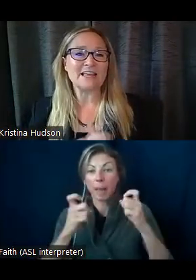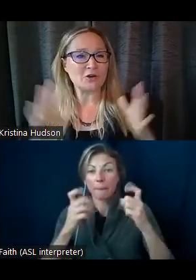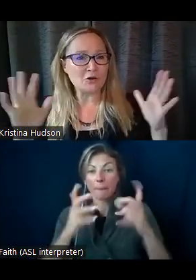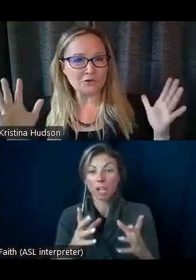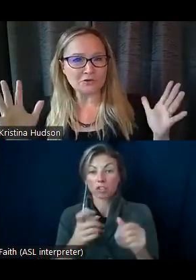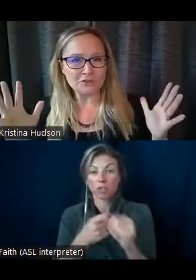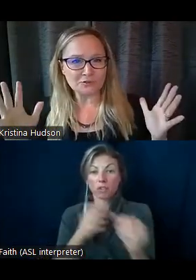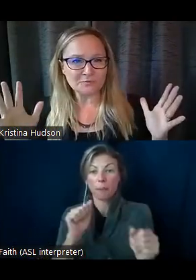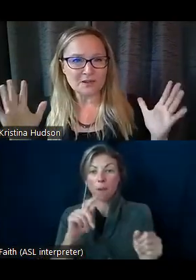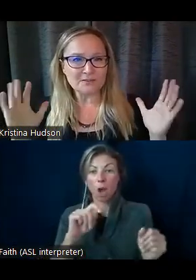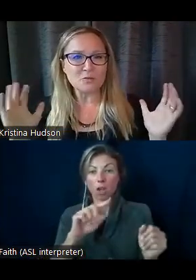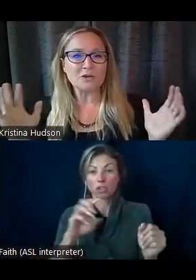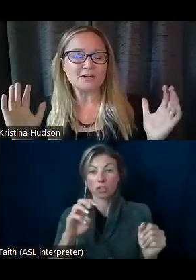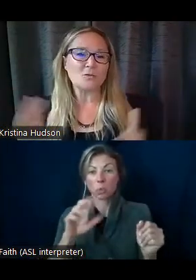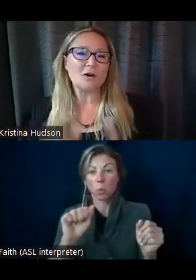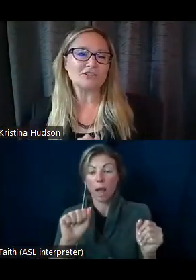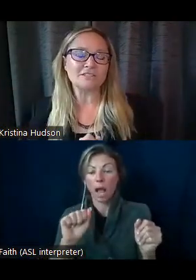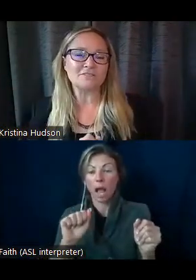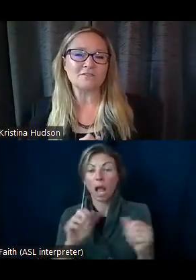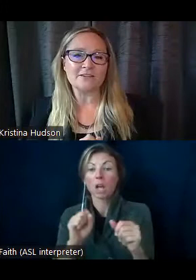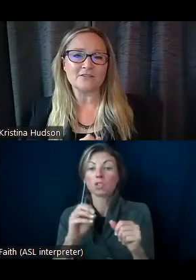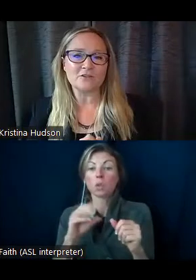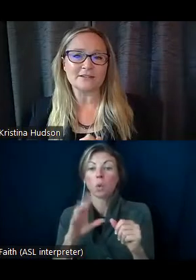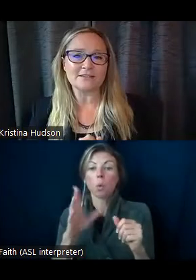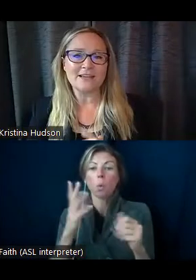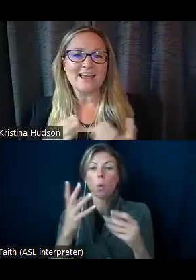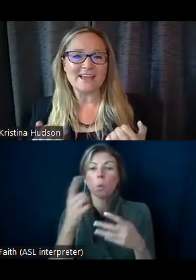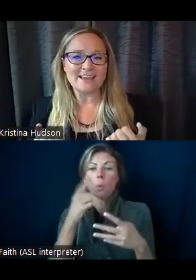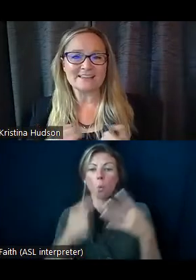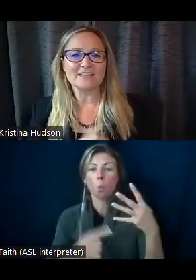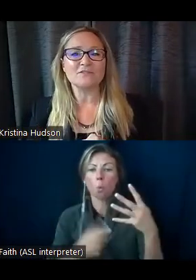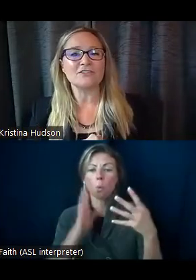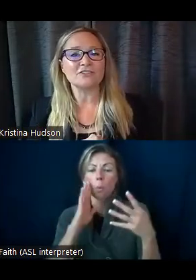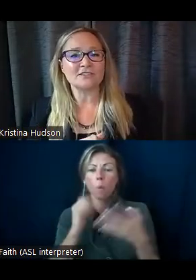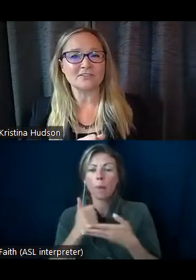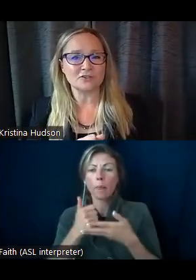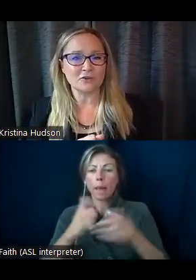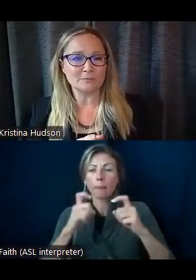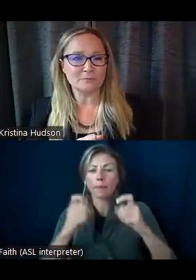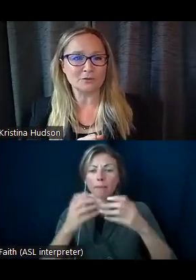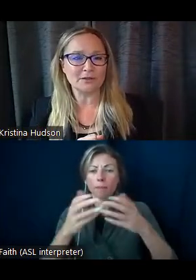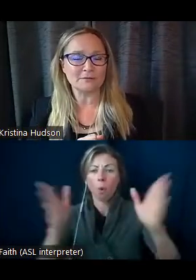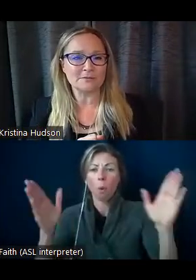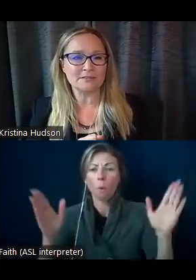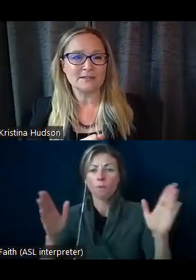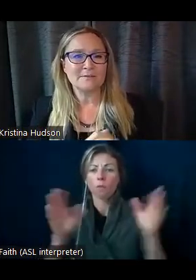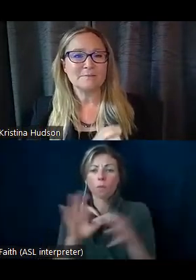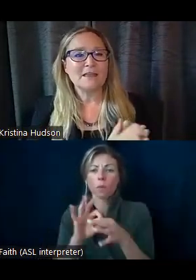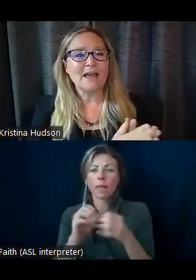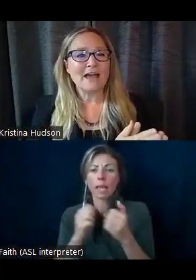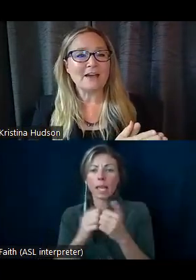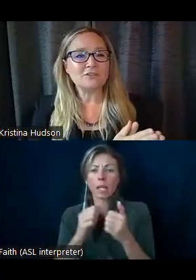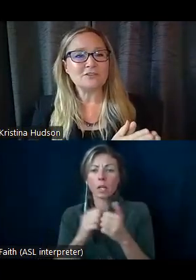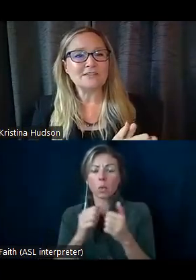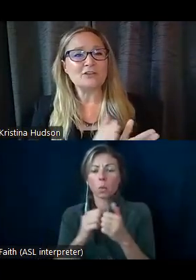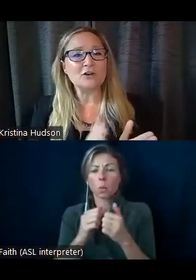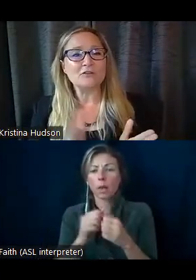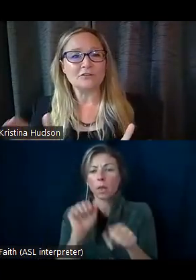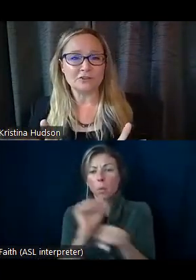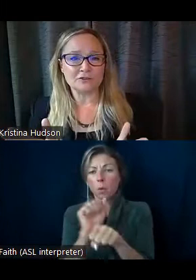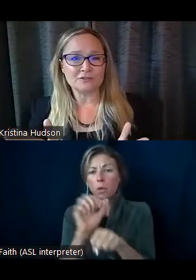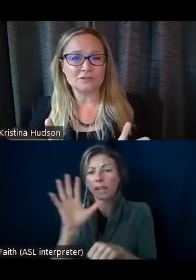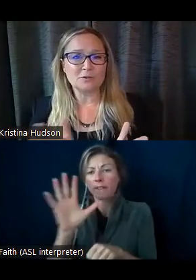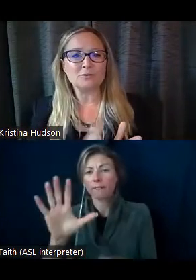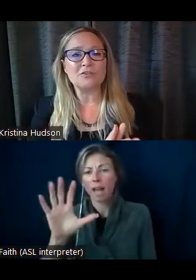아트와 커뮤니케이션스 매니저 마이클 왈렌필스도 계실 것입니다. 그분들은 그 워킹 워싱턴 오차 자금과 컨벤션